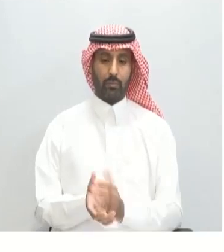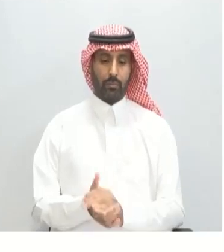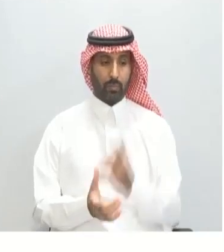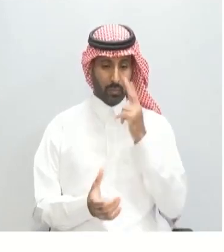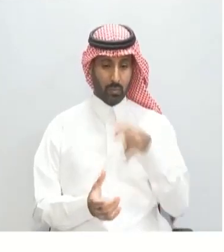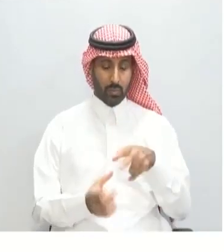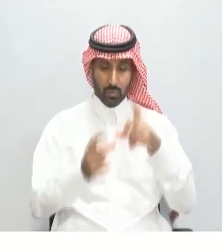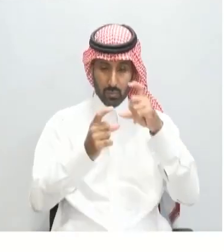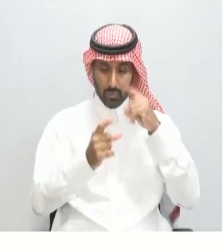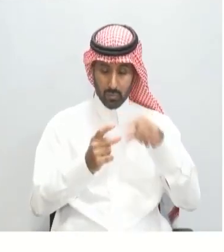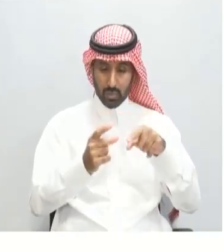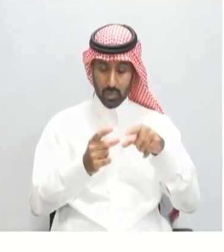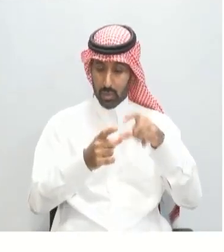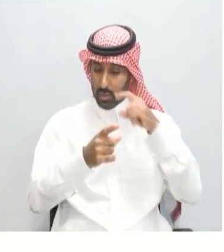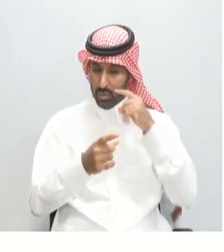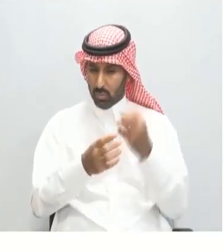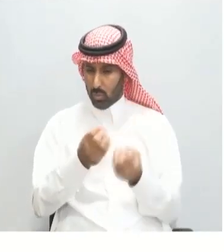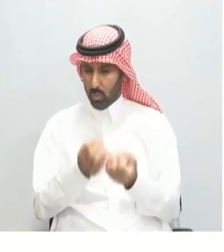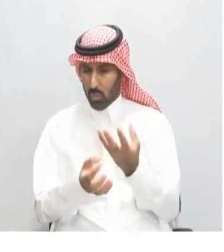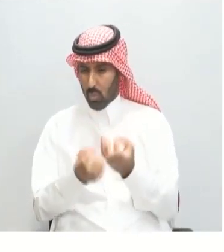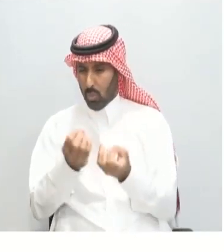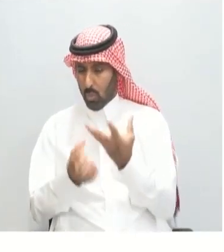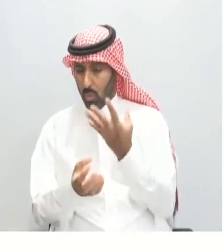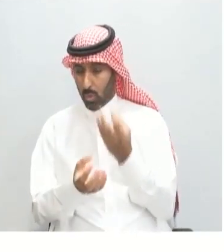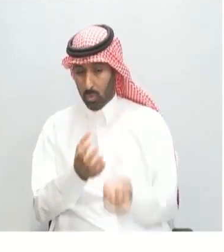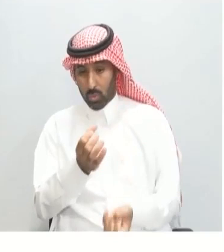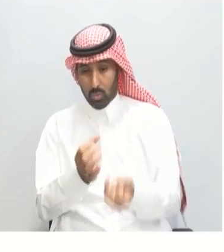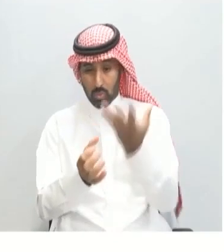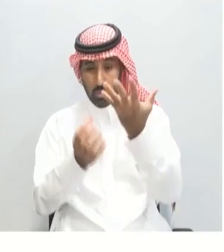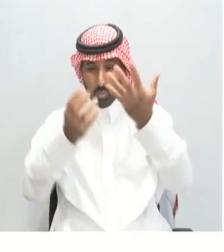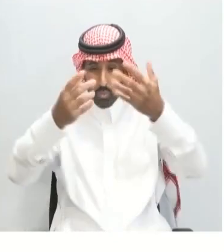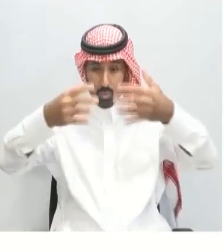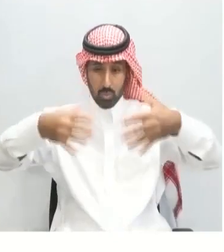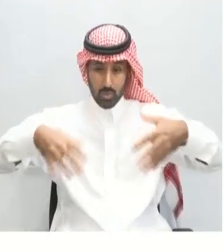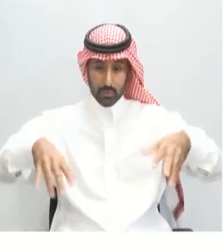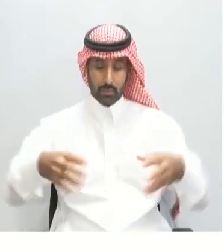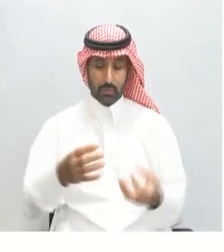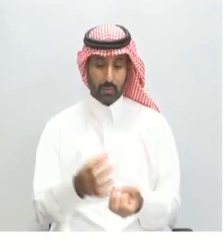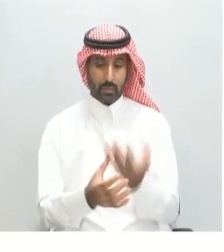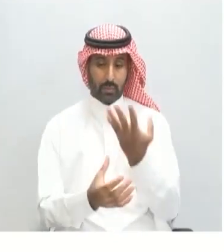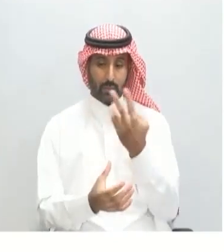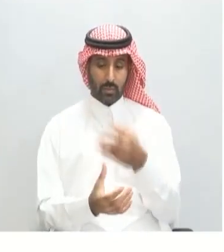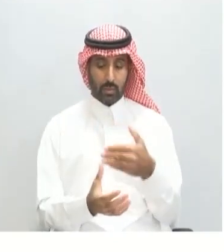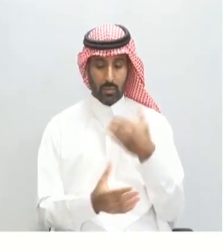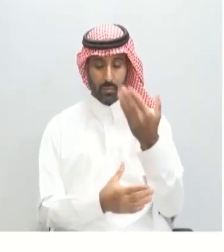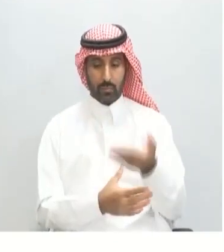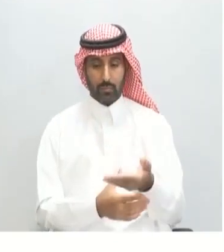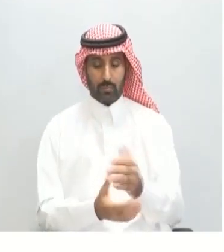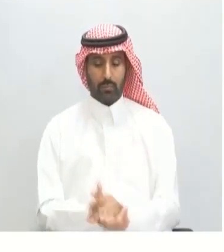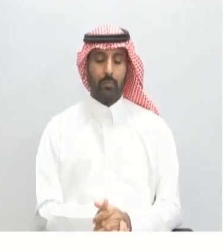نلاحظ هذه صور للحمم والمقذوفات والمظهورات البركانيه الخارجه